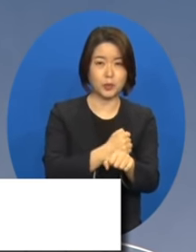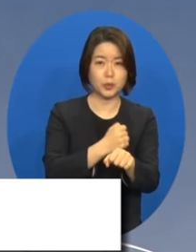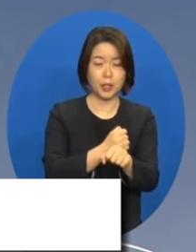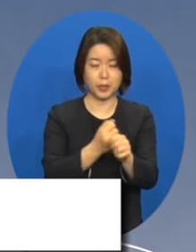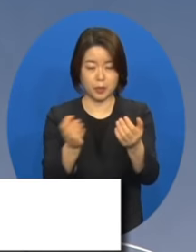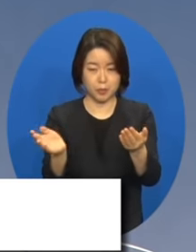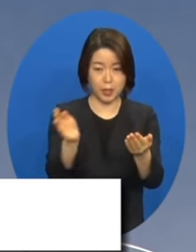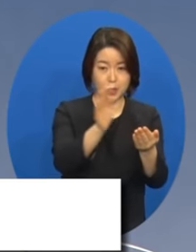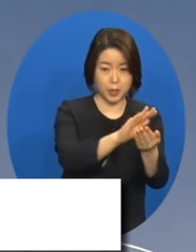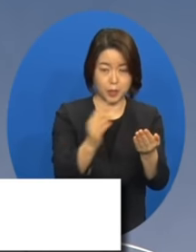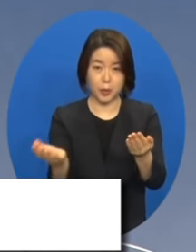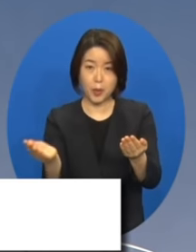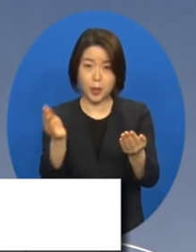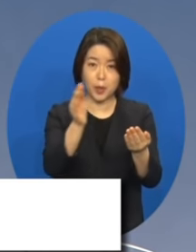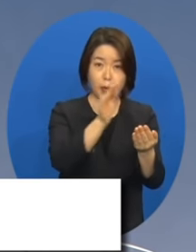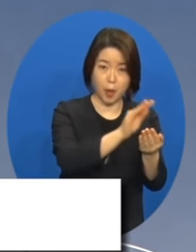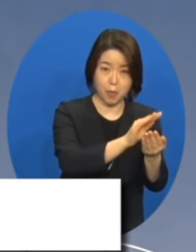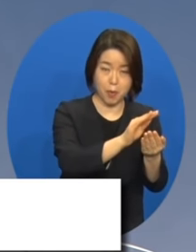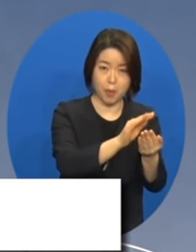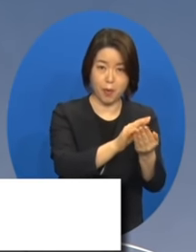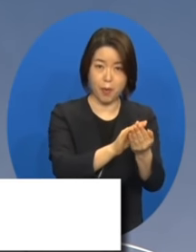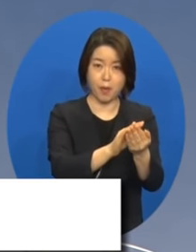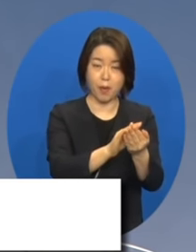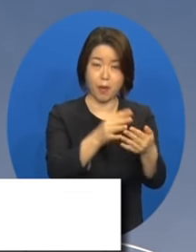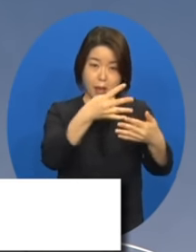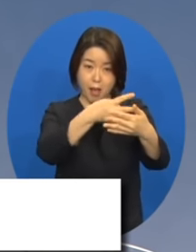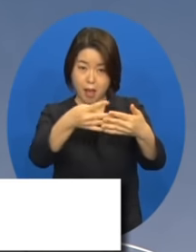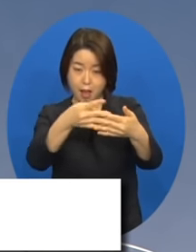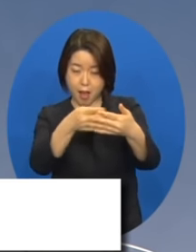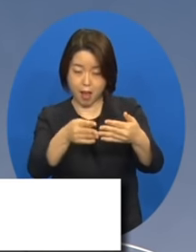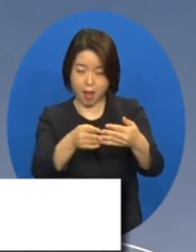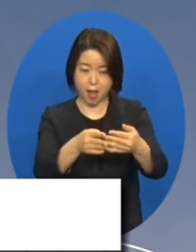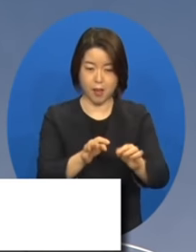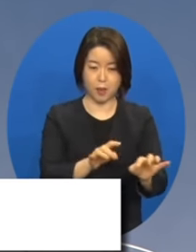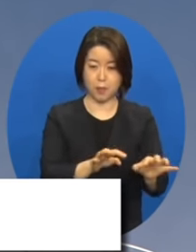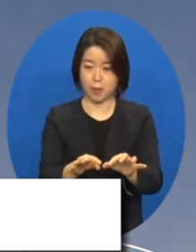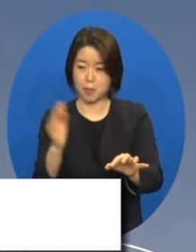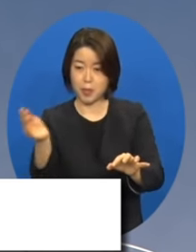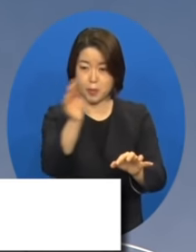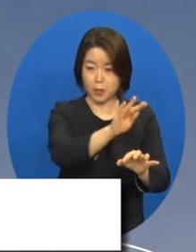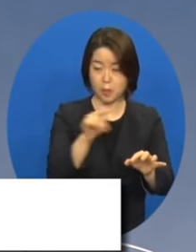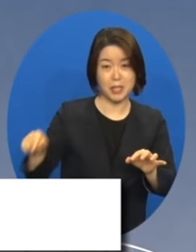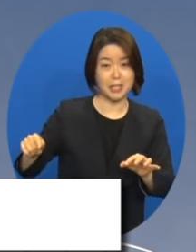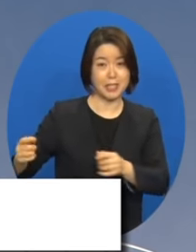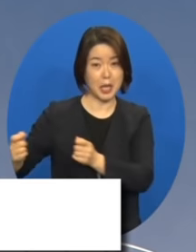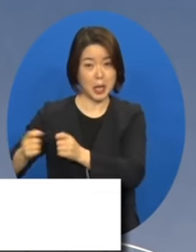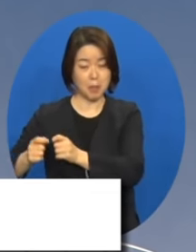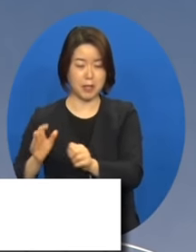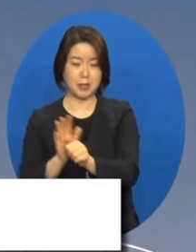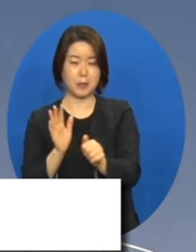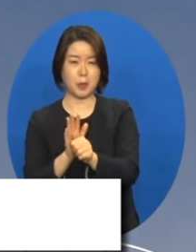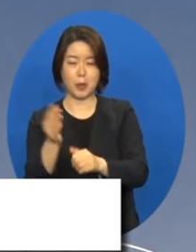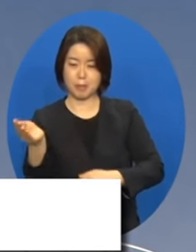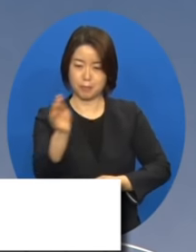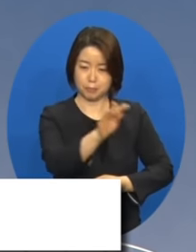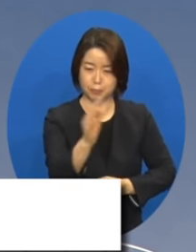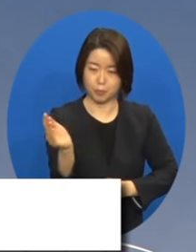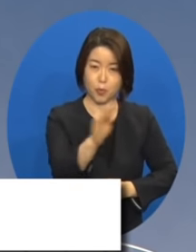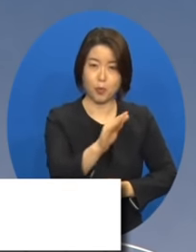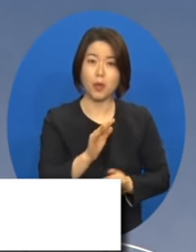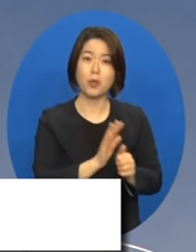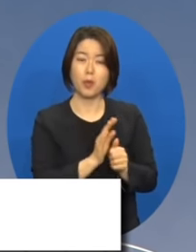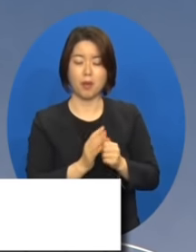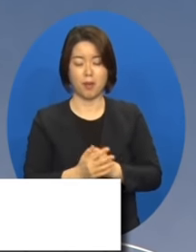열을 이렇게 옆으로 어 옮겨주는 일을 섬기면서 슈바이처 박사 와